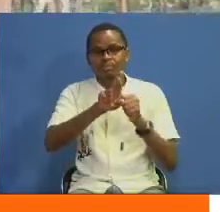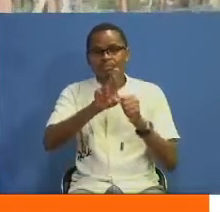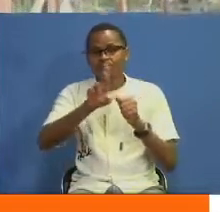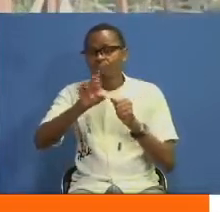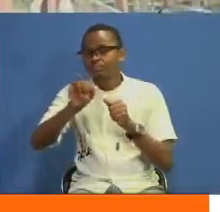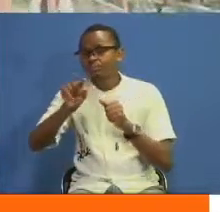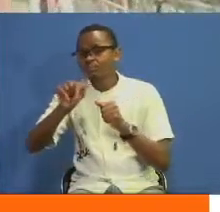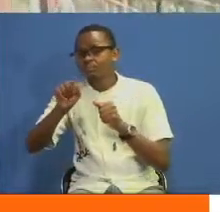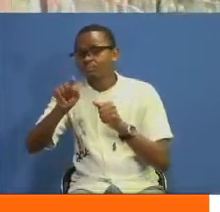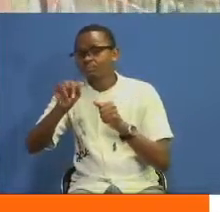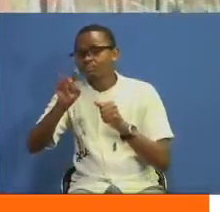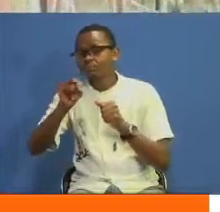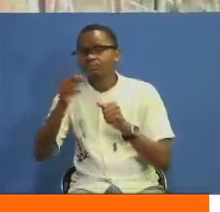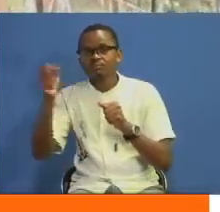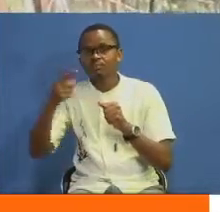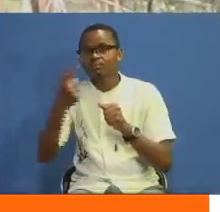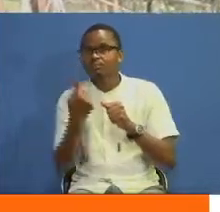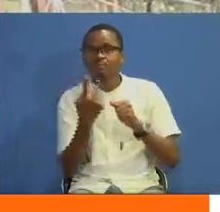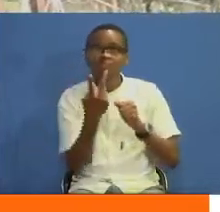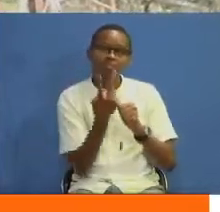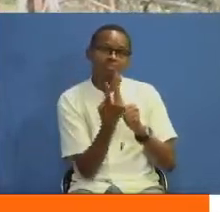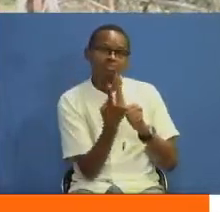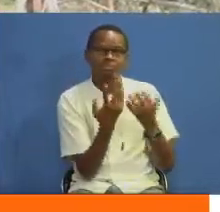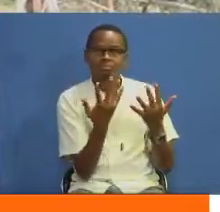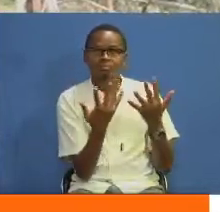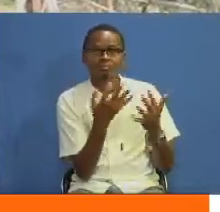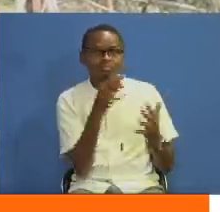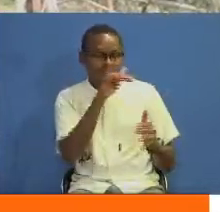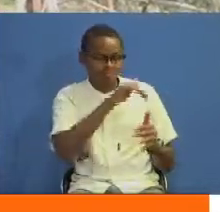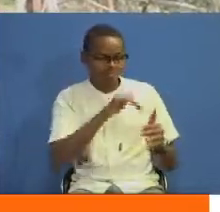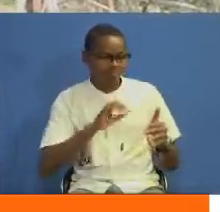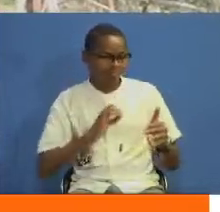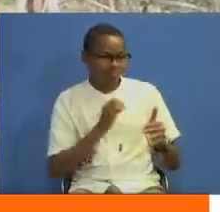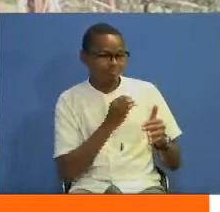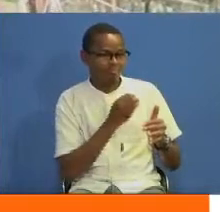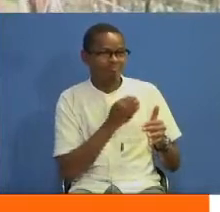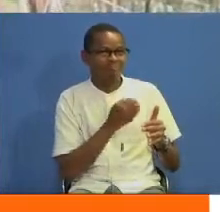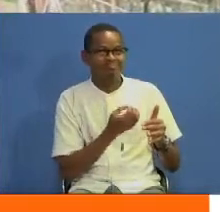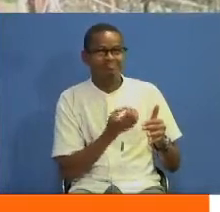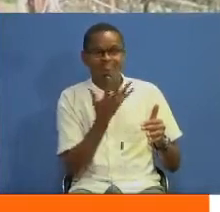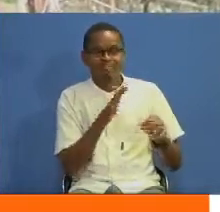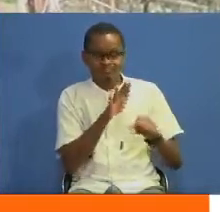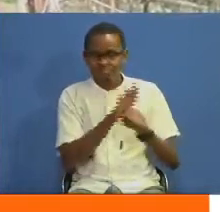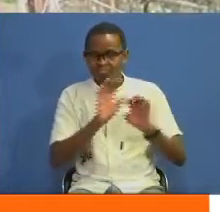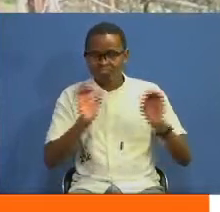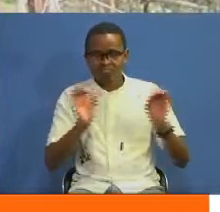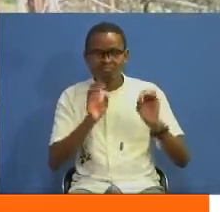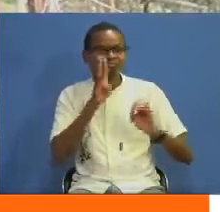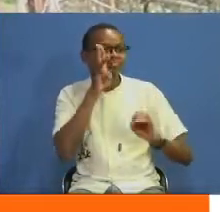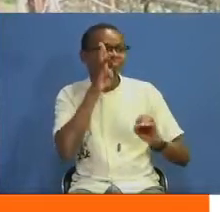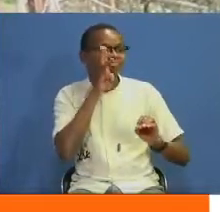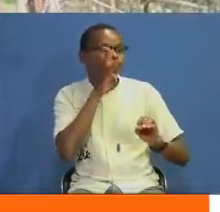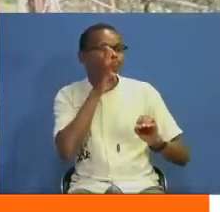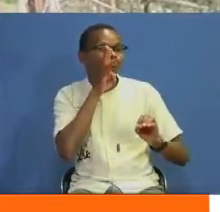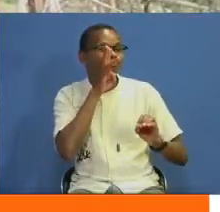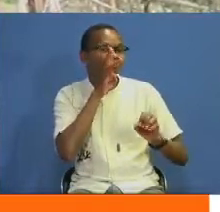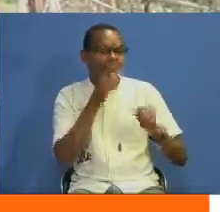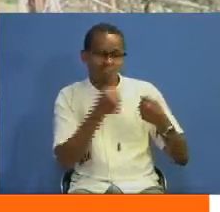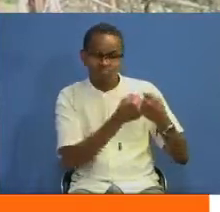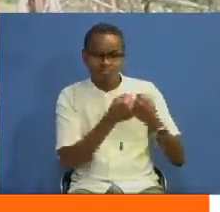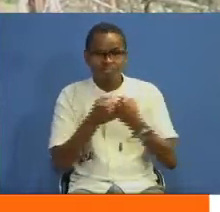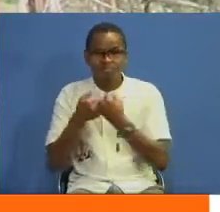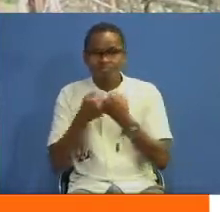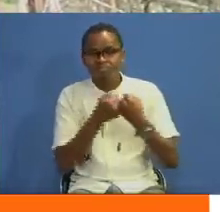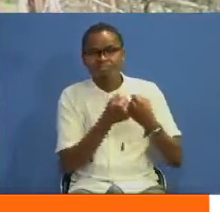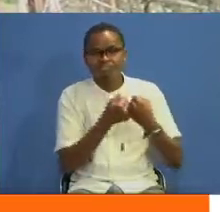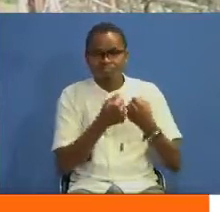wa tuseme Januari ama mwezi wa pili kwa hii area yetu ni kiangazi, so hatuna maji, so hiyo ndio changamoto yetu ama